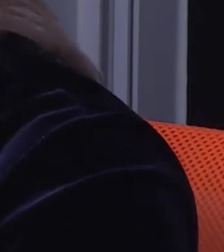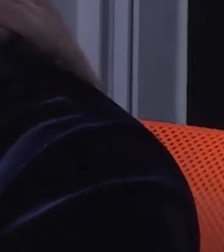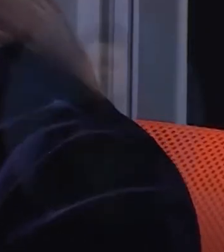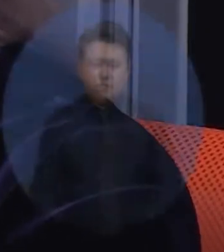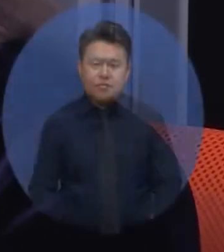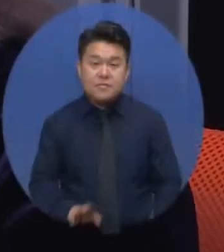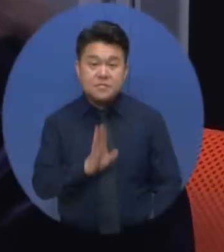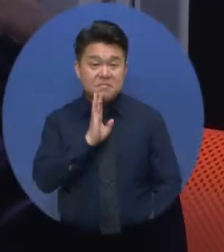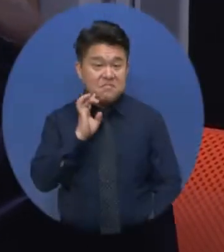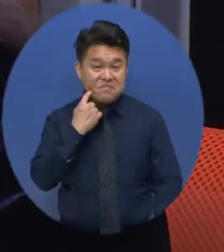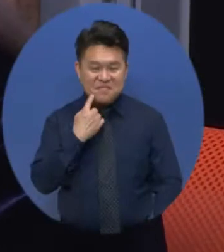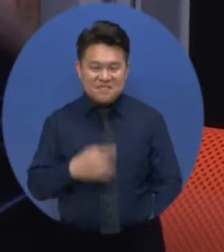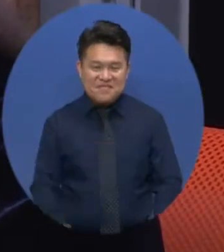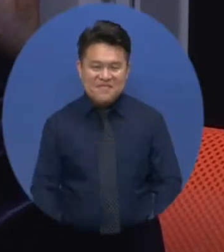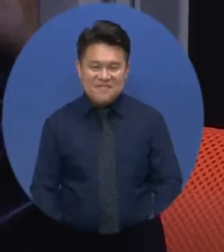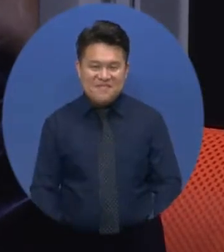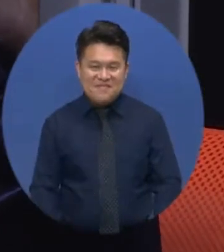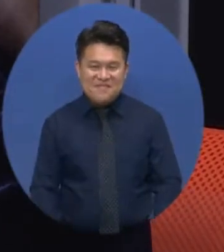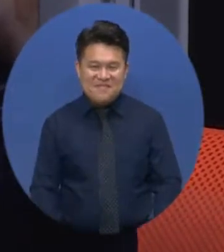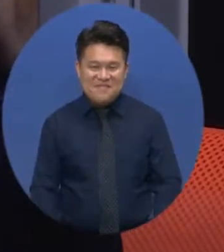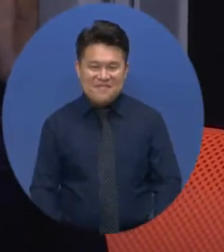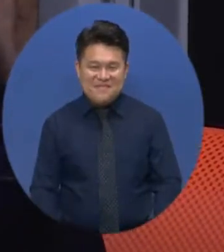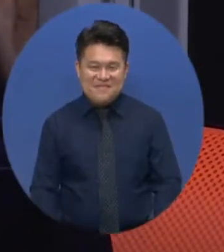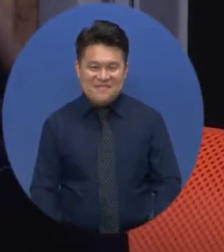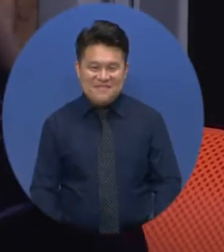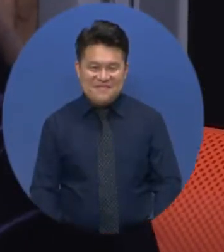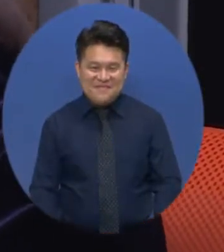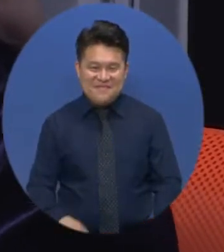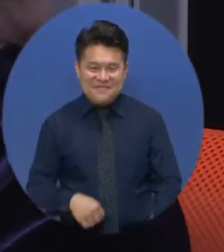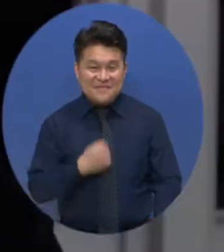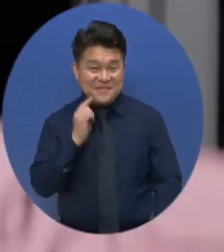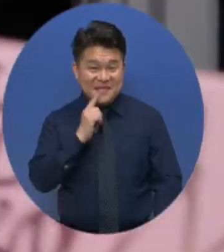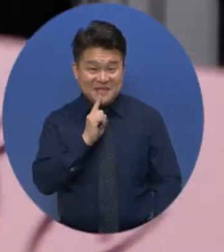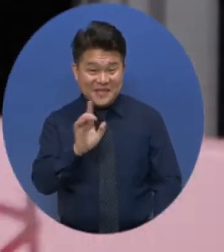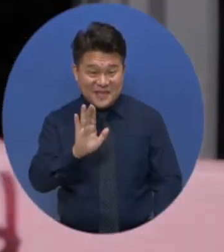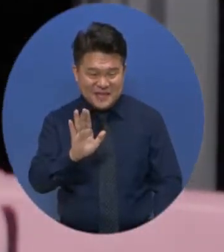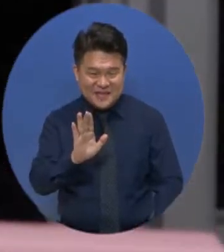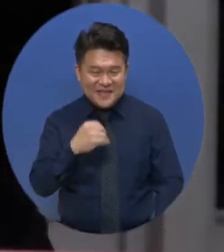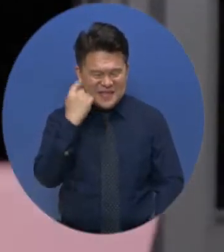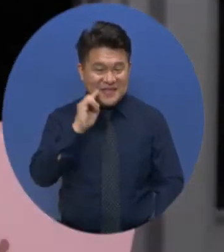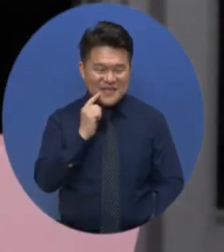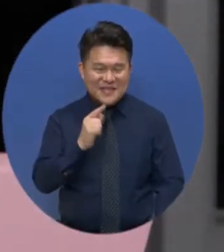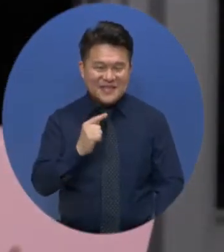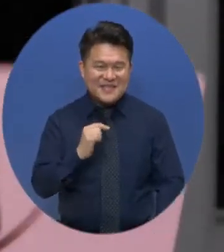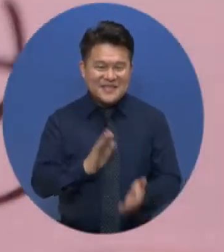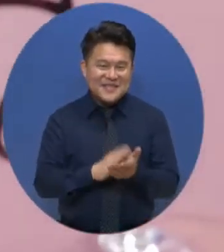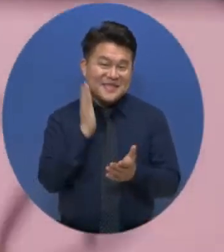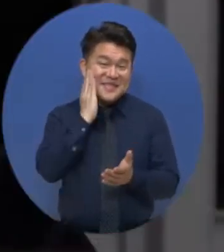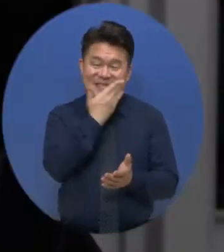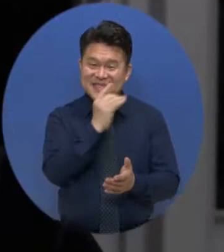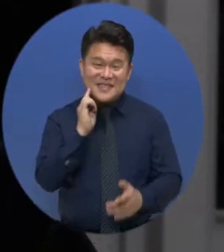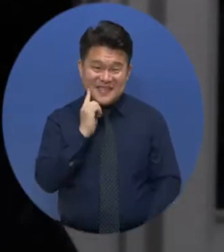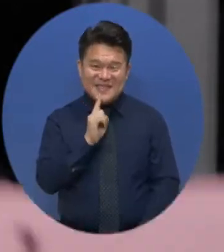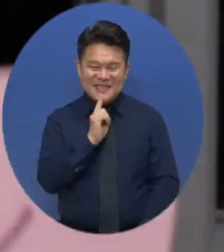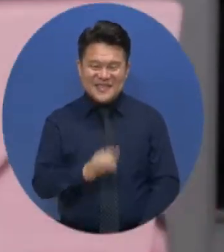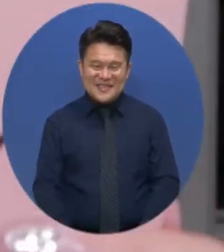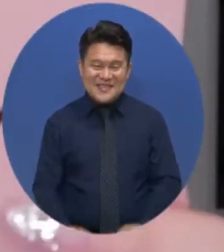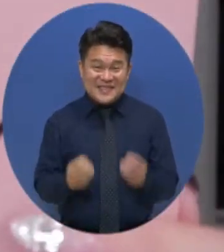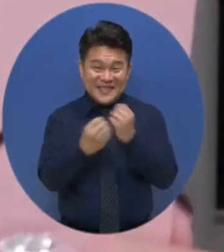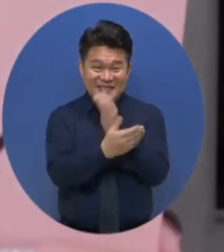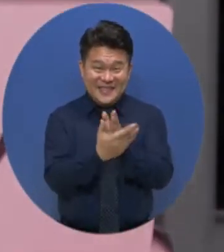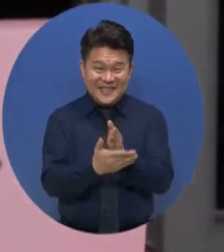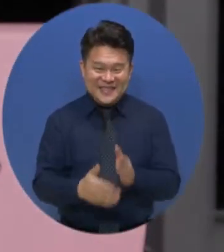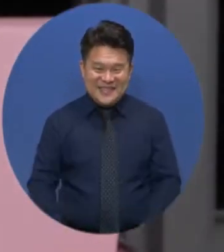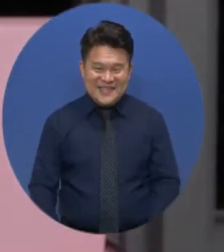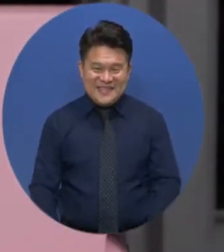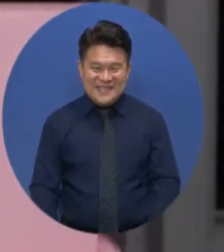너무 이쁘다. 혼자 이런 말 하면 안 돼. 제가 혼자 너무 이쁘다. 제가 얼굴이 이쁘다는 게 아니라 그냥 이게 너무 이 화장품이 너무 이쁘단 거니까